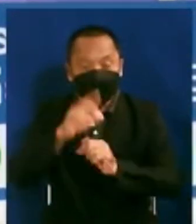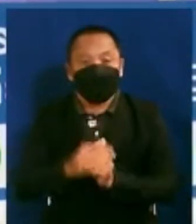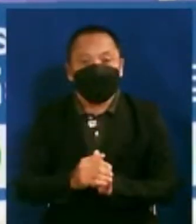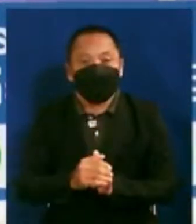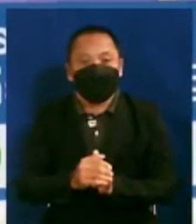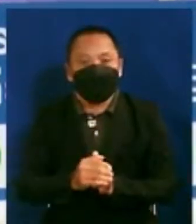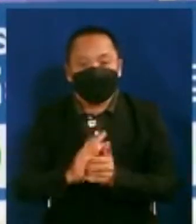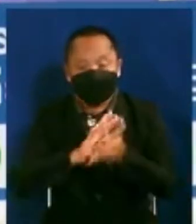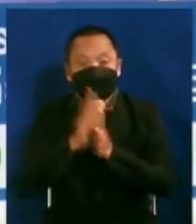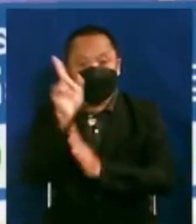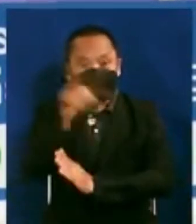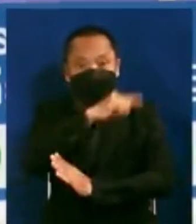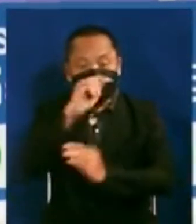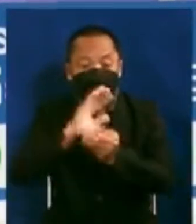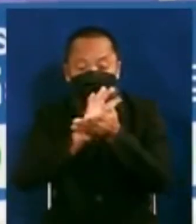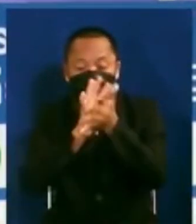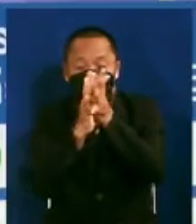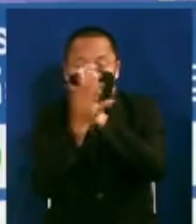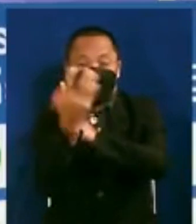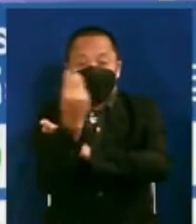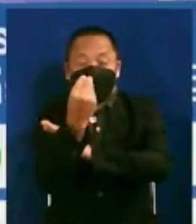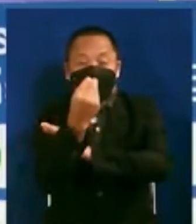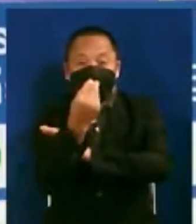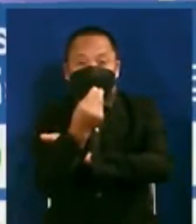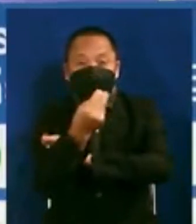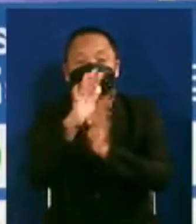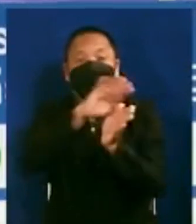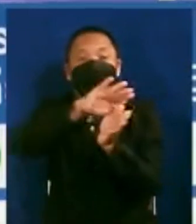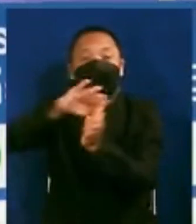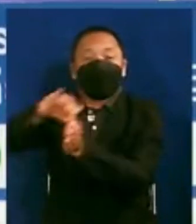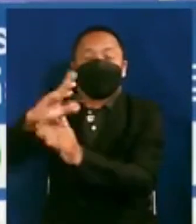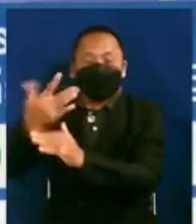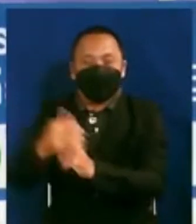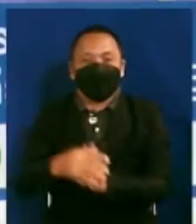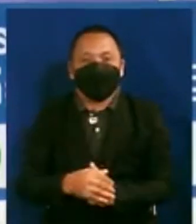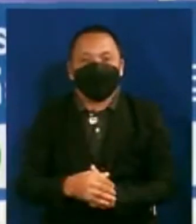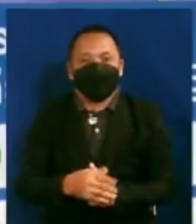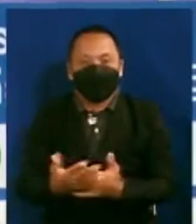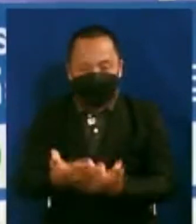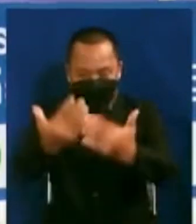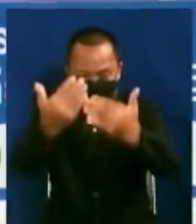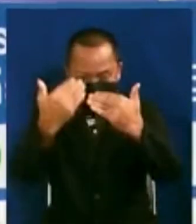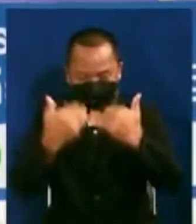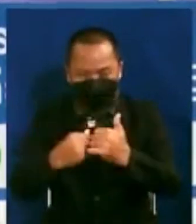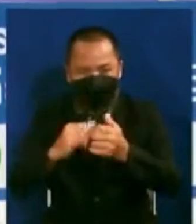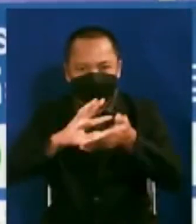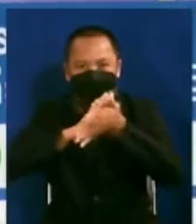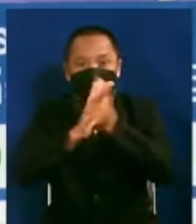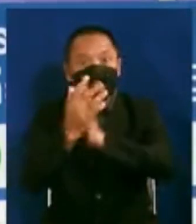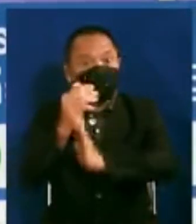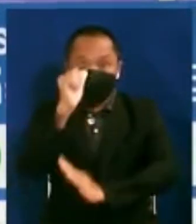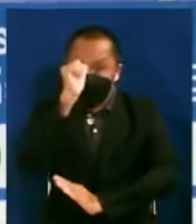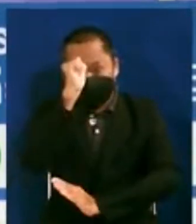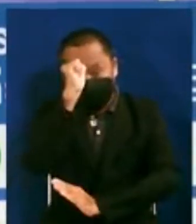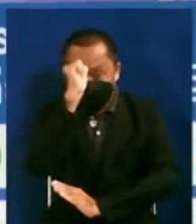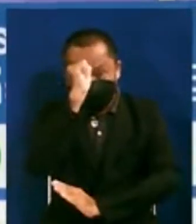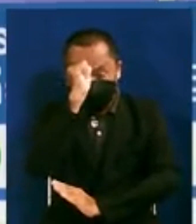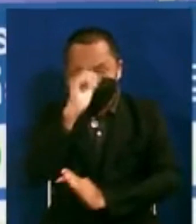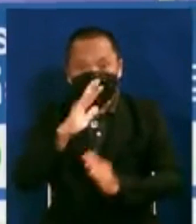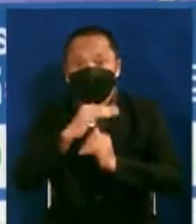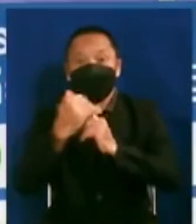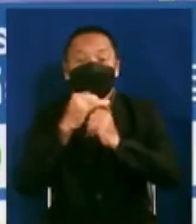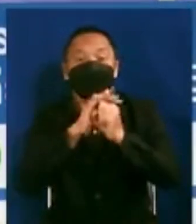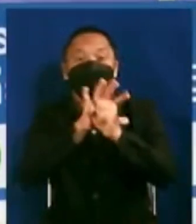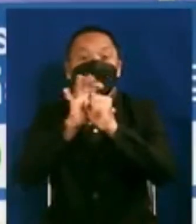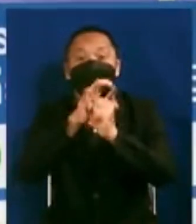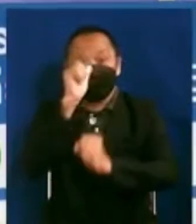ายพันธุ์อังกฤษจึงครองโรคทดแทนสายพันธุ์อื่นนะฮะต่อมาเกิดสายพันธุ์อินเดียหรือที่เรียกว่าเดลต้าในปัจ